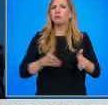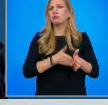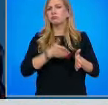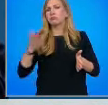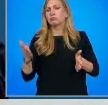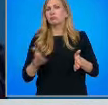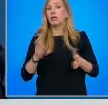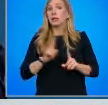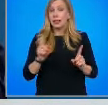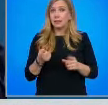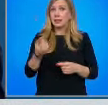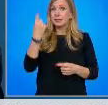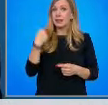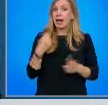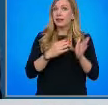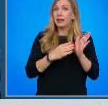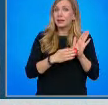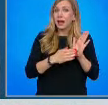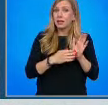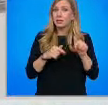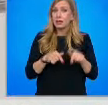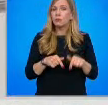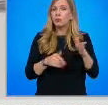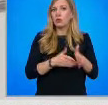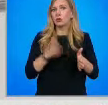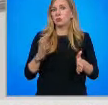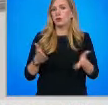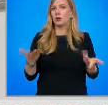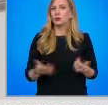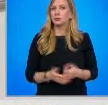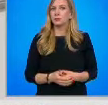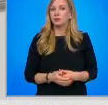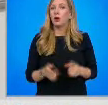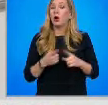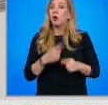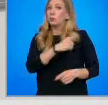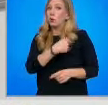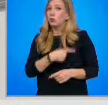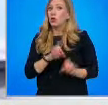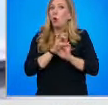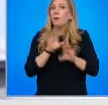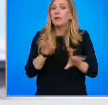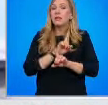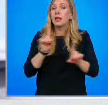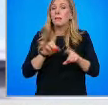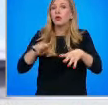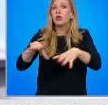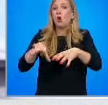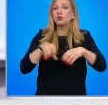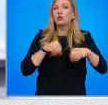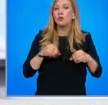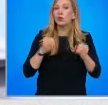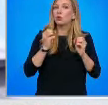не с предишна дата, а само за този период. От лечебното заведение обявиха, че не могат да усвоят отпуснати от